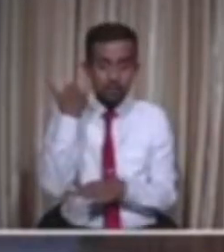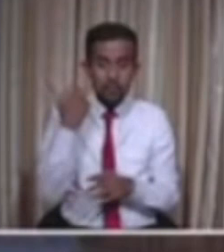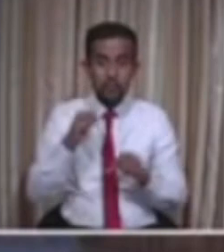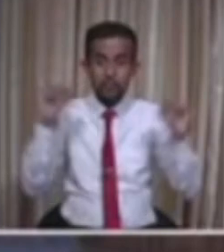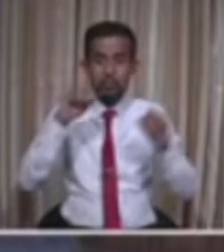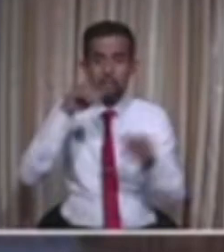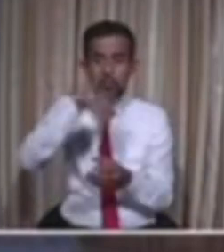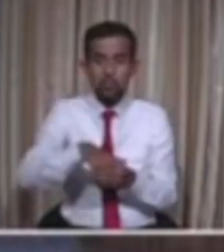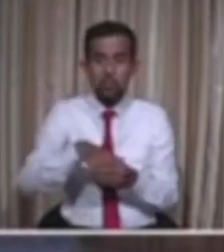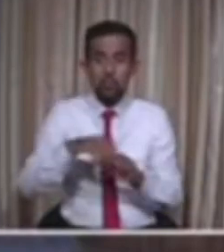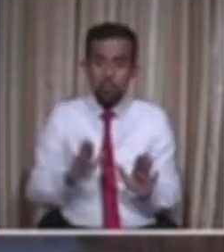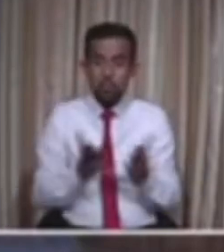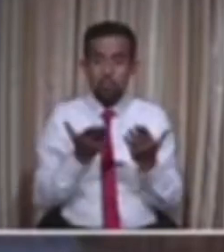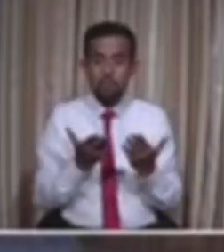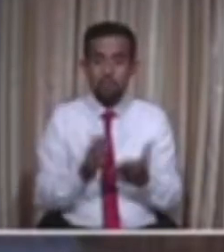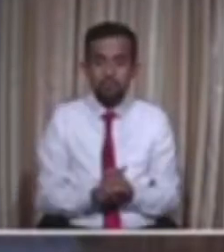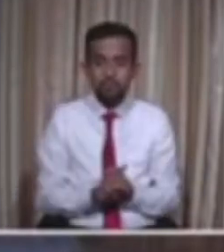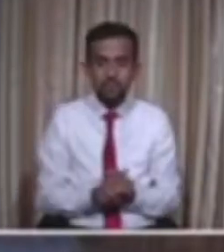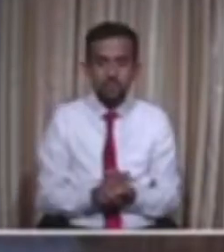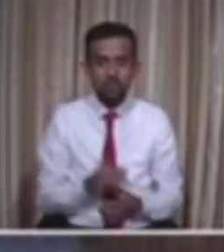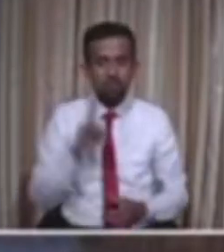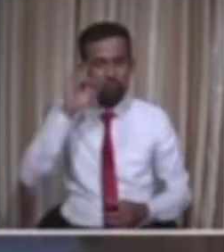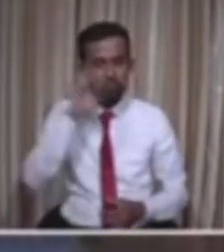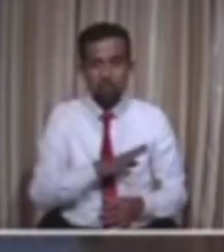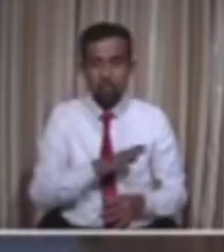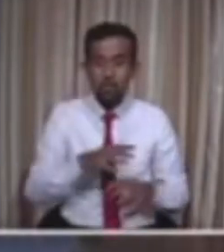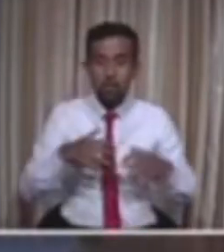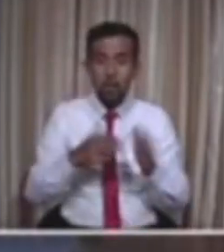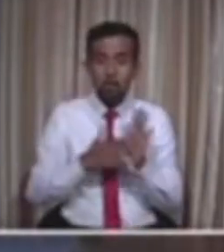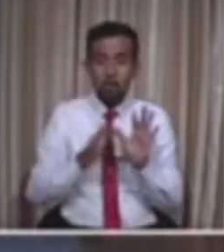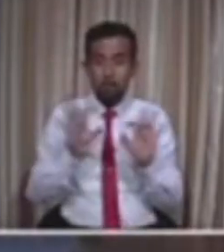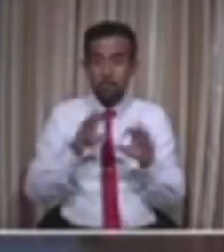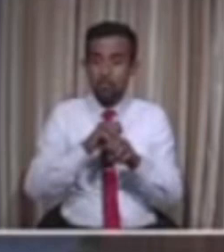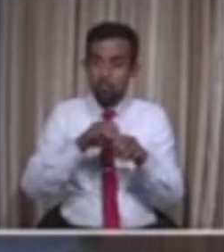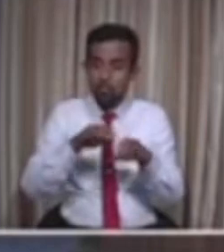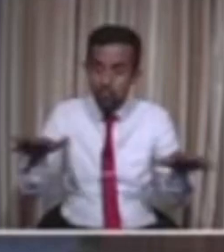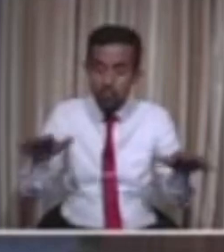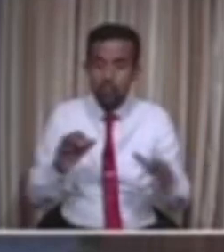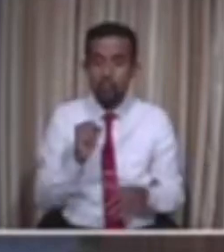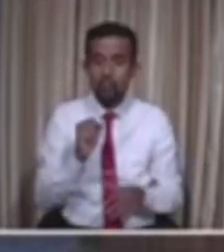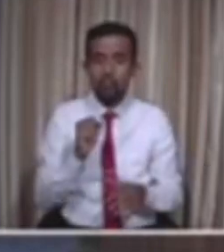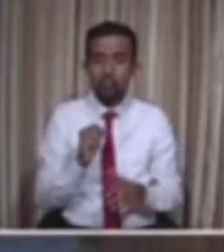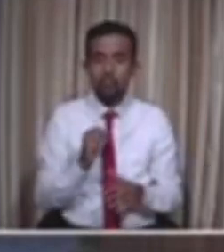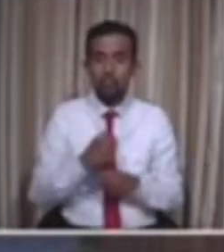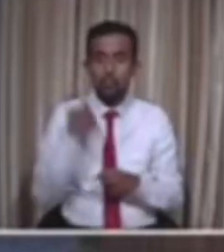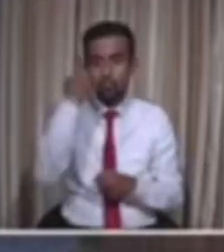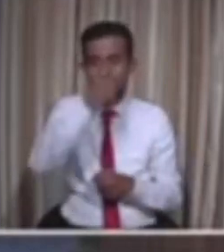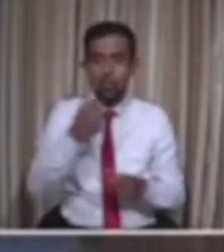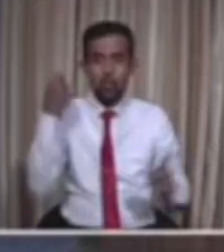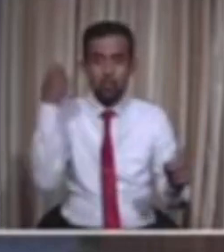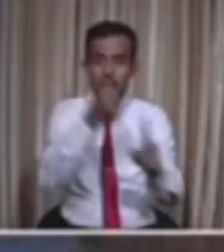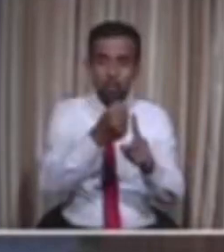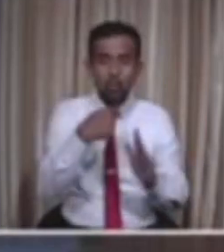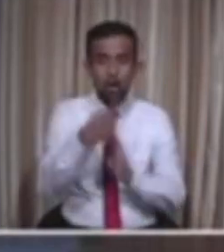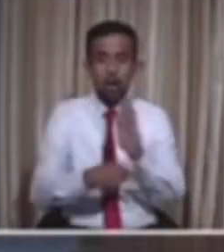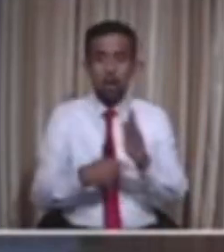tulad nirmana macca asa apresan bat awarre. Mati awarne kerbau akar. Netam me golf face kita kahana mereka mulu